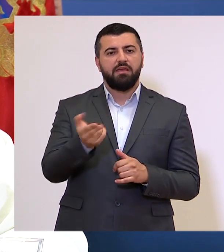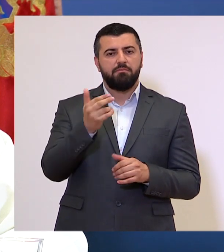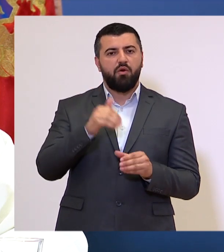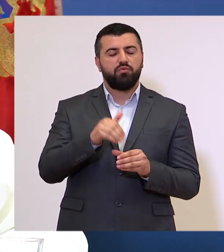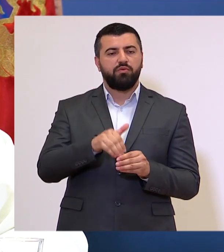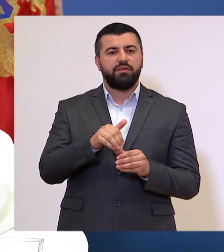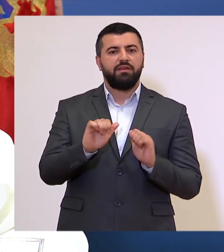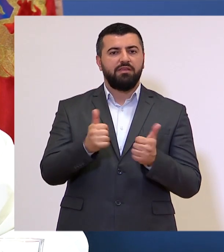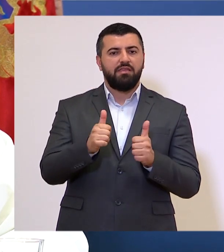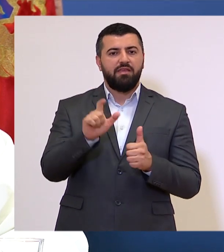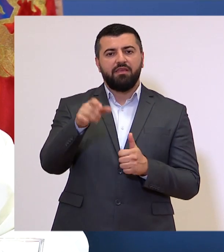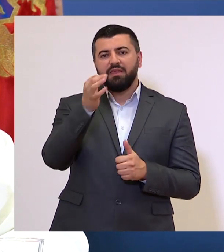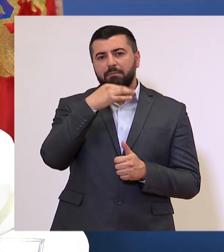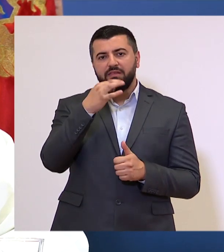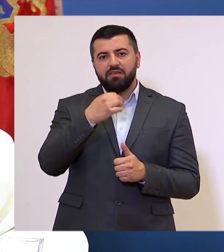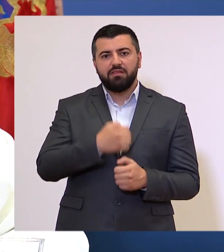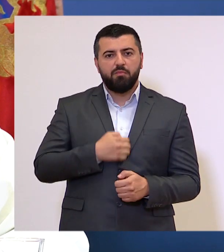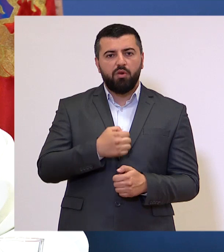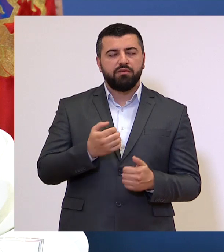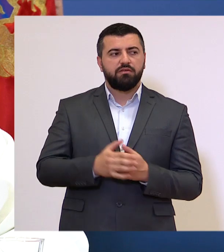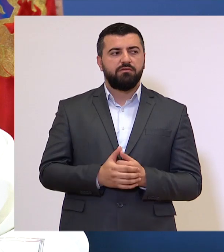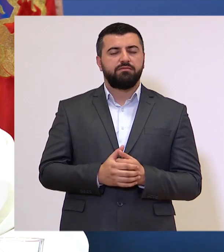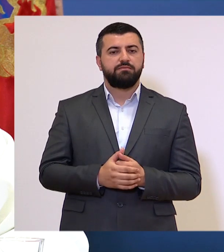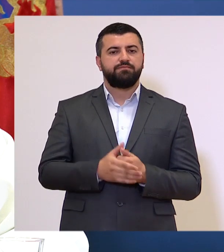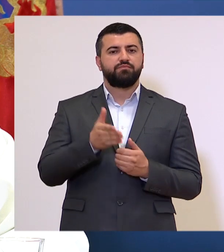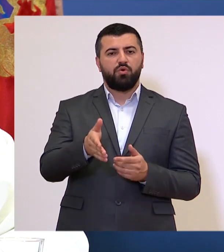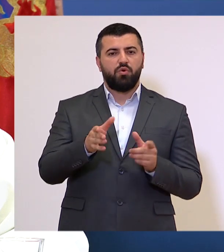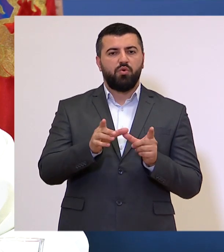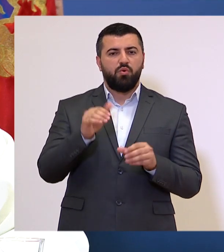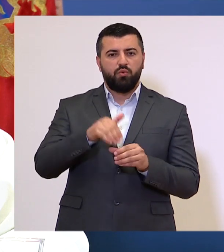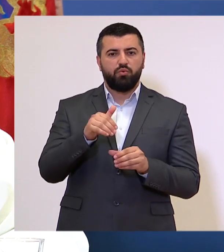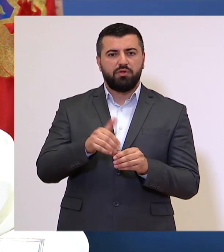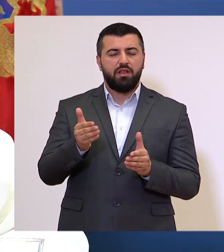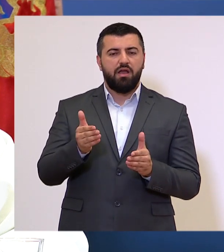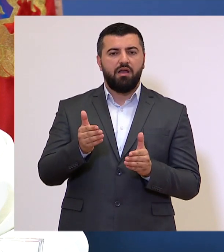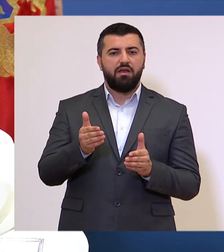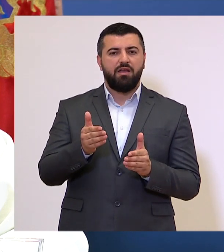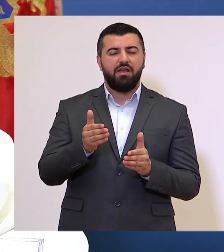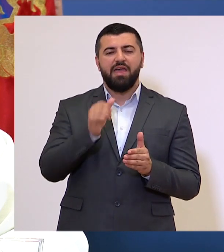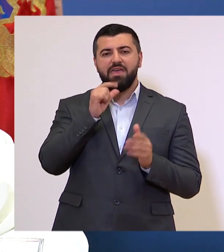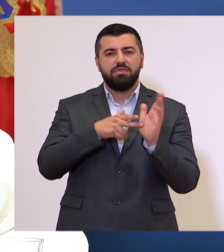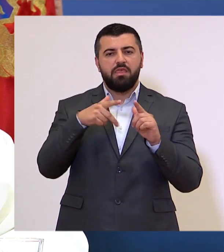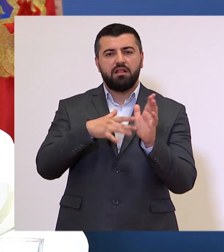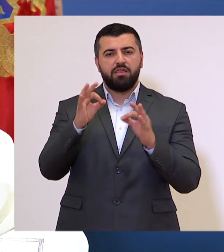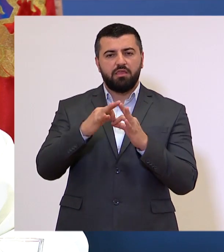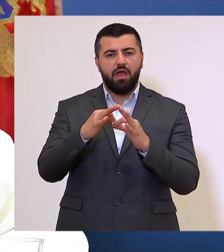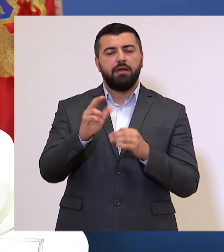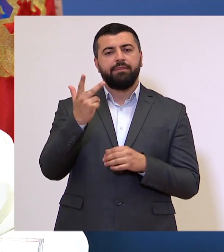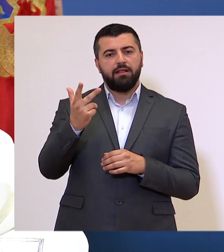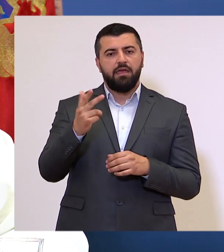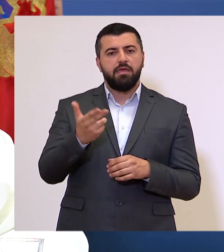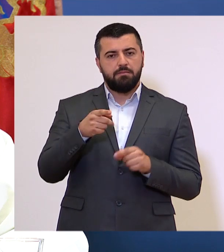nalazi 11 pacijenata. U internoj klinici kliničkog centra Crne Gore su